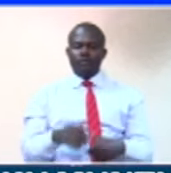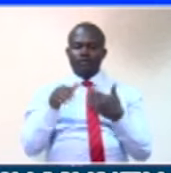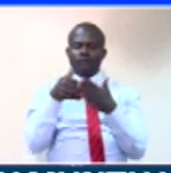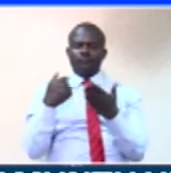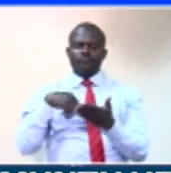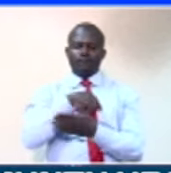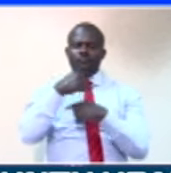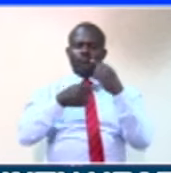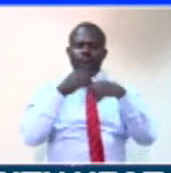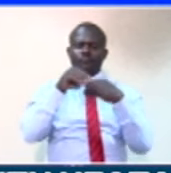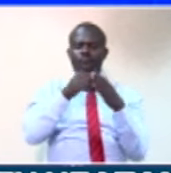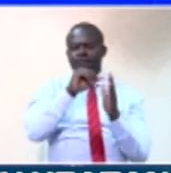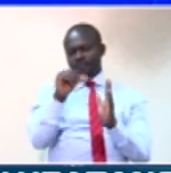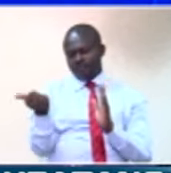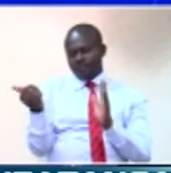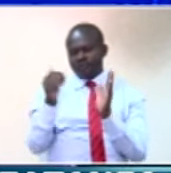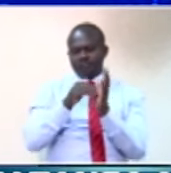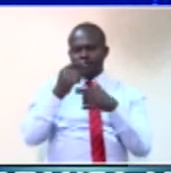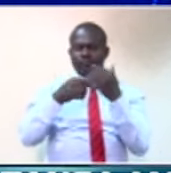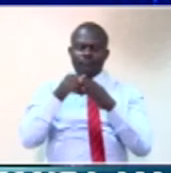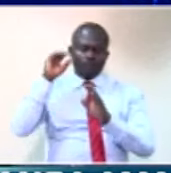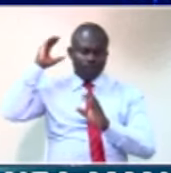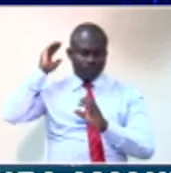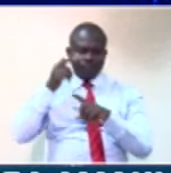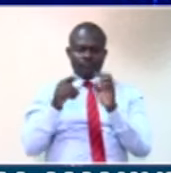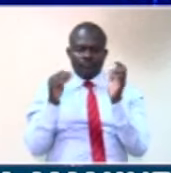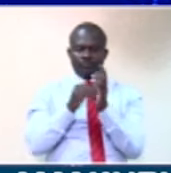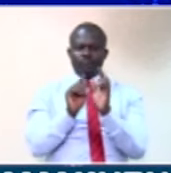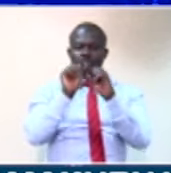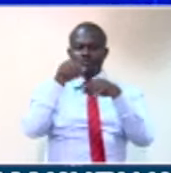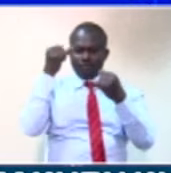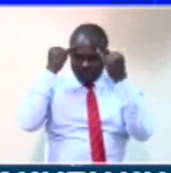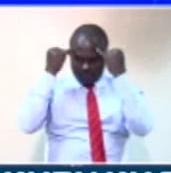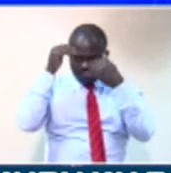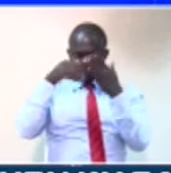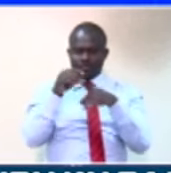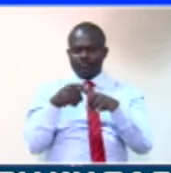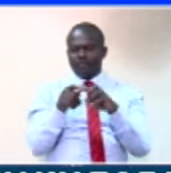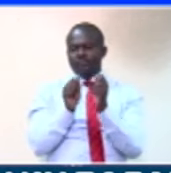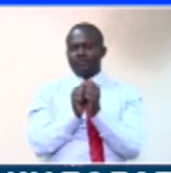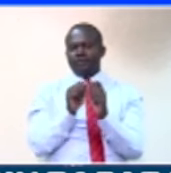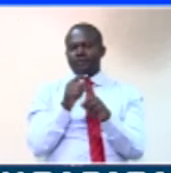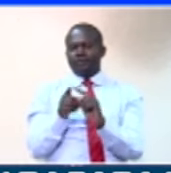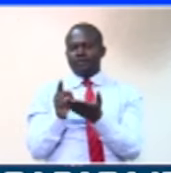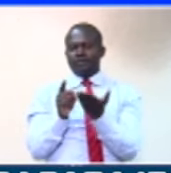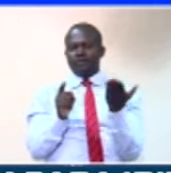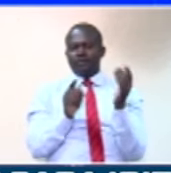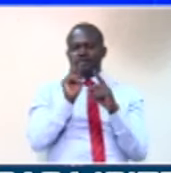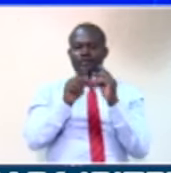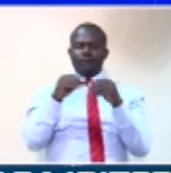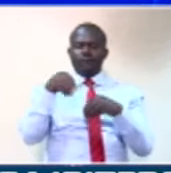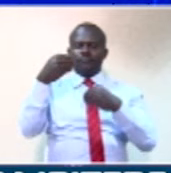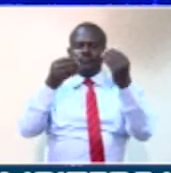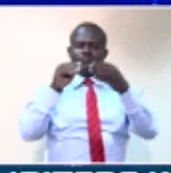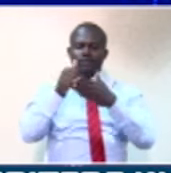Reka dukomeze n'ubundi tukivuga kuri aya makuru, ariko ntujye ku bitekerezo. N'ubundi hari ibitekerezo bitandukanye abantu bagiye